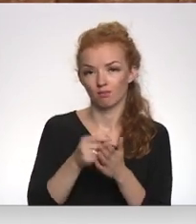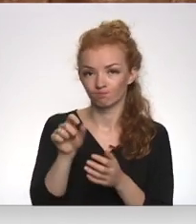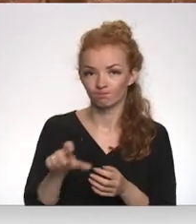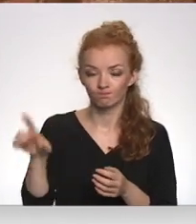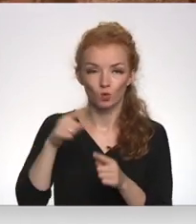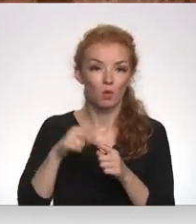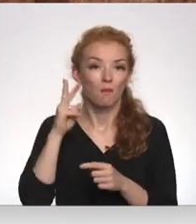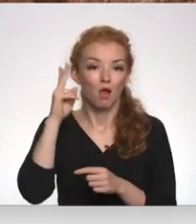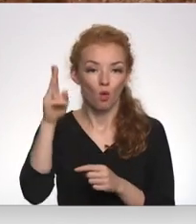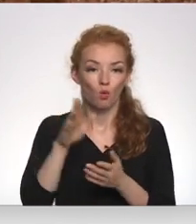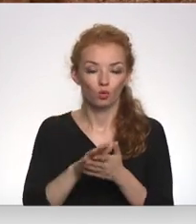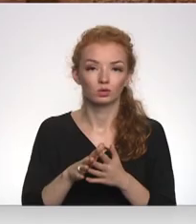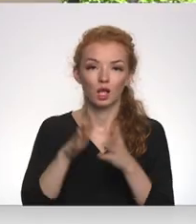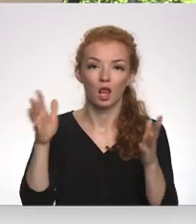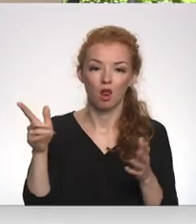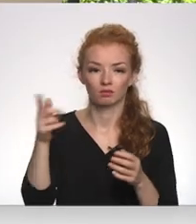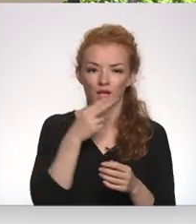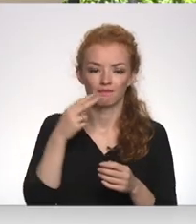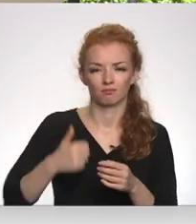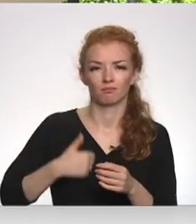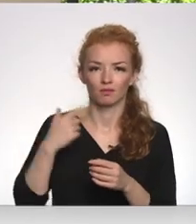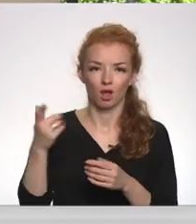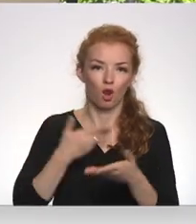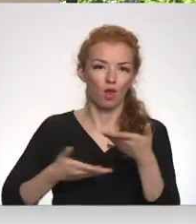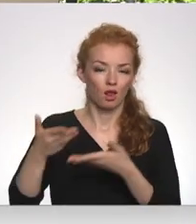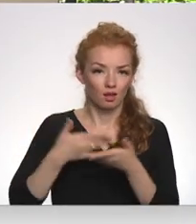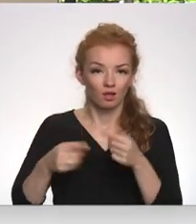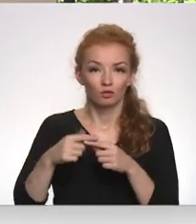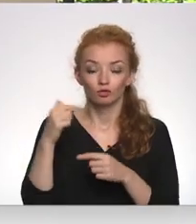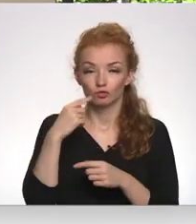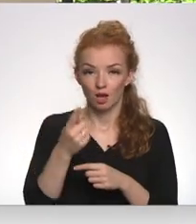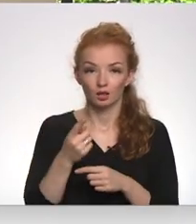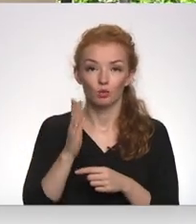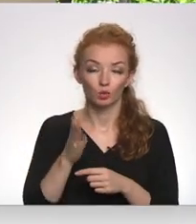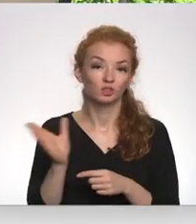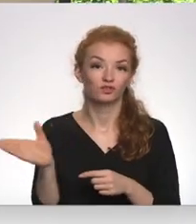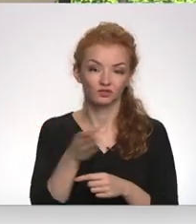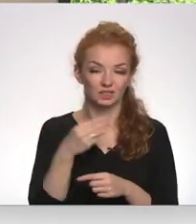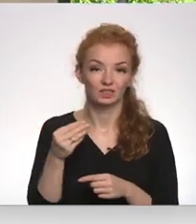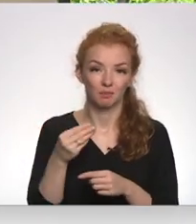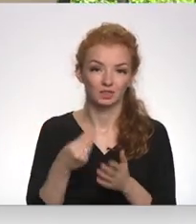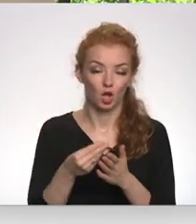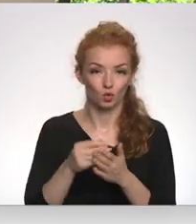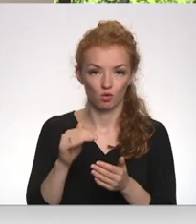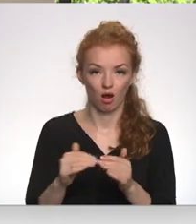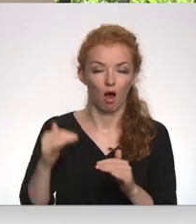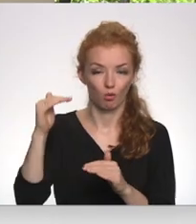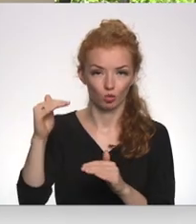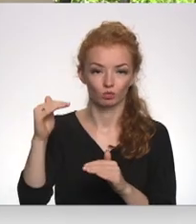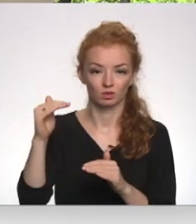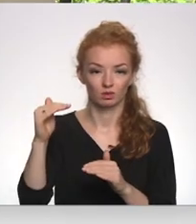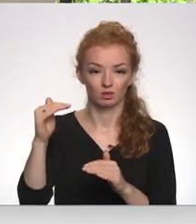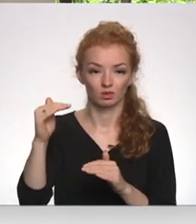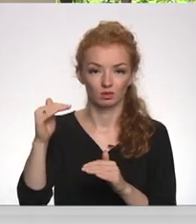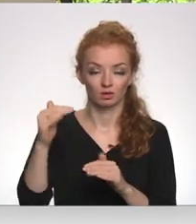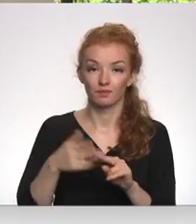uz lielo maiznīcu lojalitāti. Nu, mēs domājam, ka būs vienkārši nu, visiem tas kāpums, ja būs kāpums, teiksim, ja, un būs